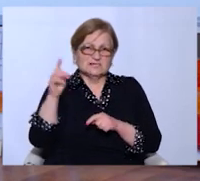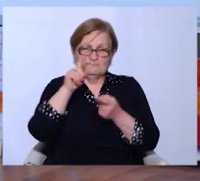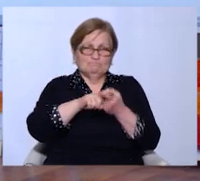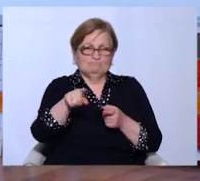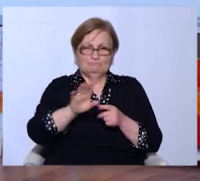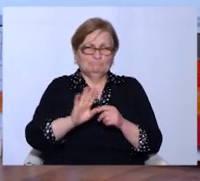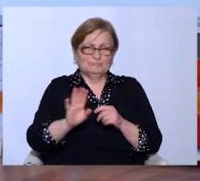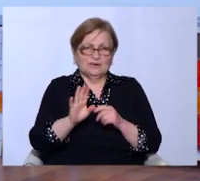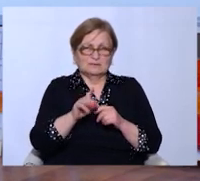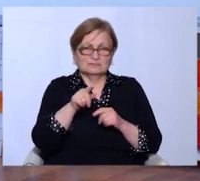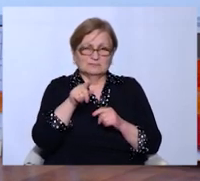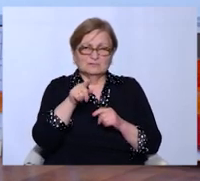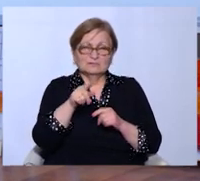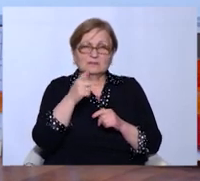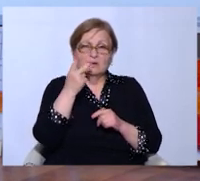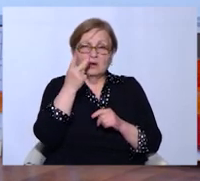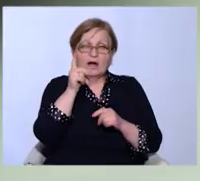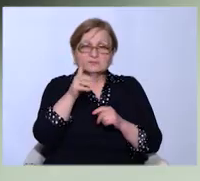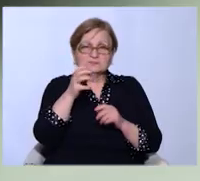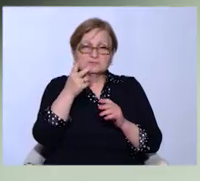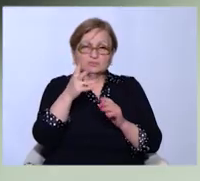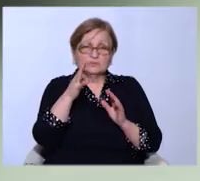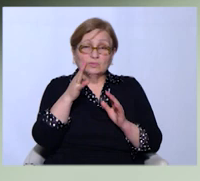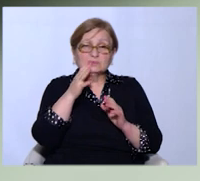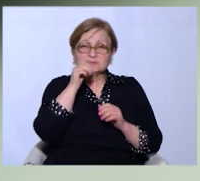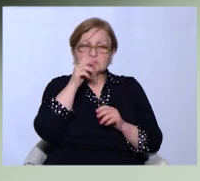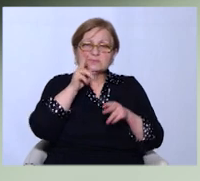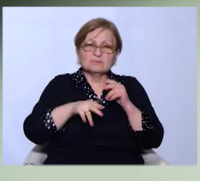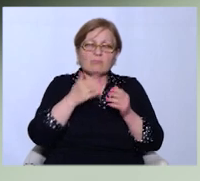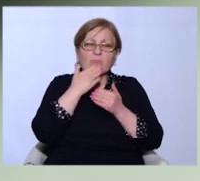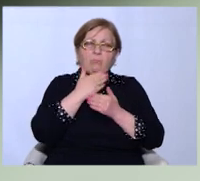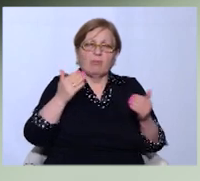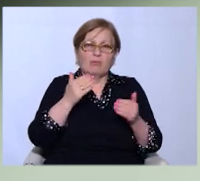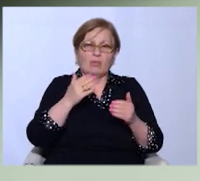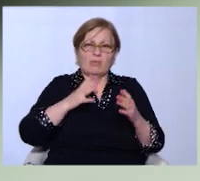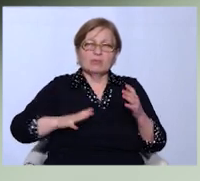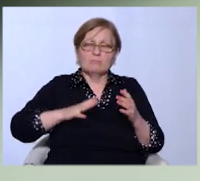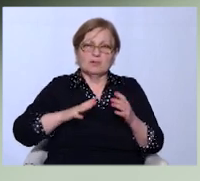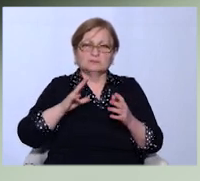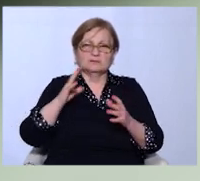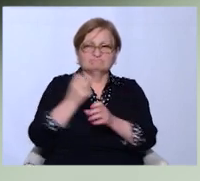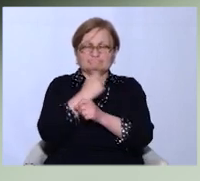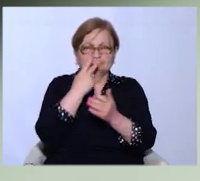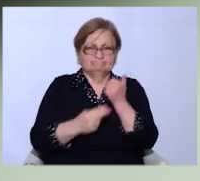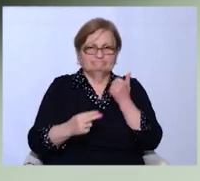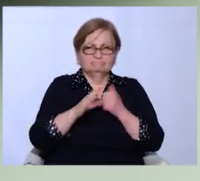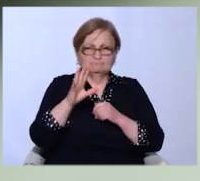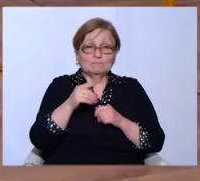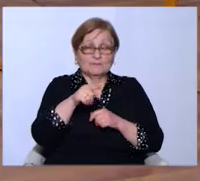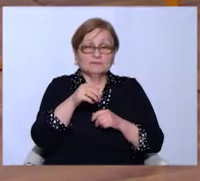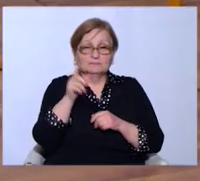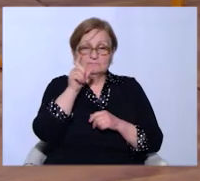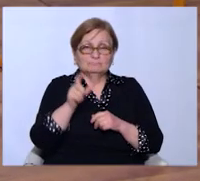გასაბჭოებასთან დაკავშირებით, რამე თუ სწორედ 24 წელს დასრულდა ბოლო იმედი თავისუფლების შესახებ. მოდით მოვისმენოთ ეს